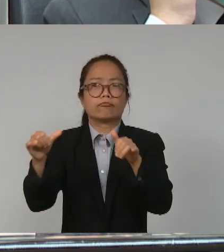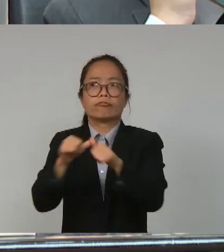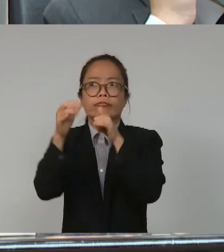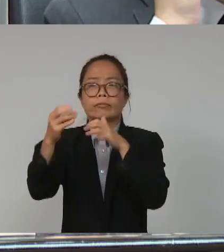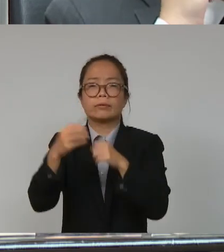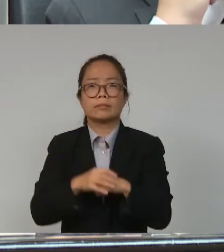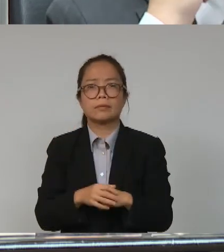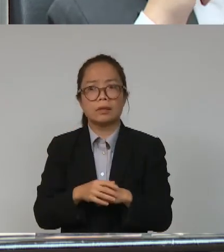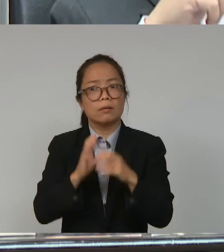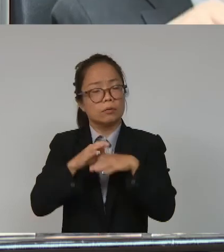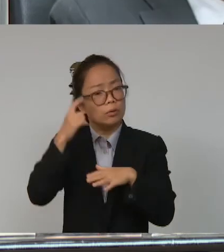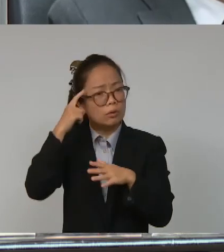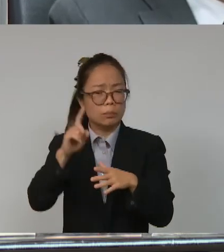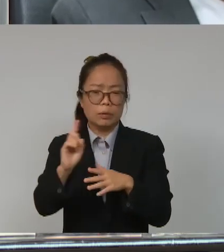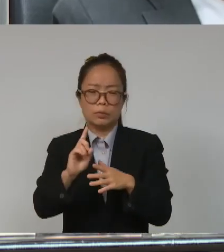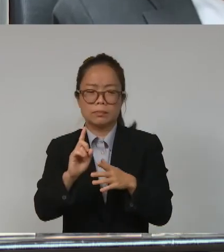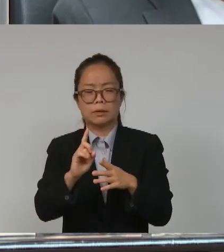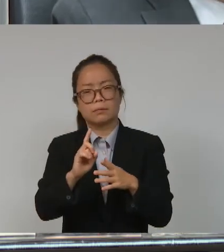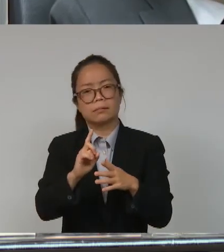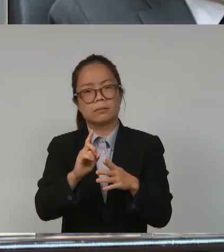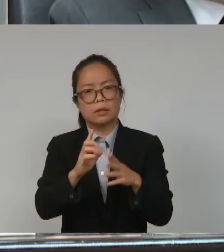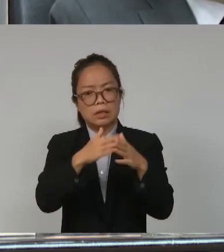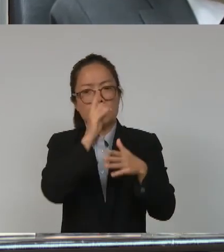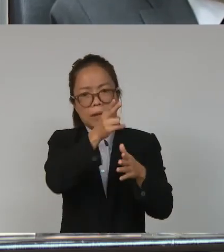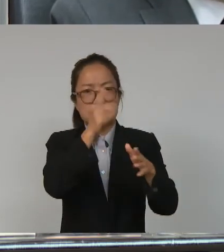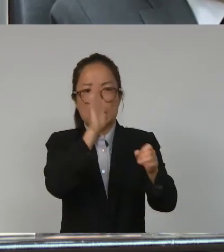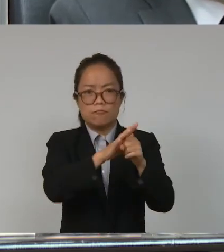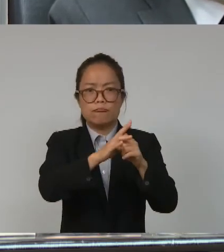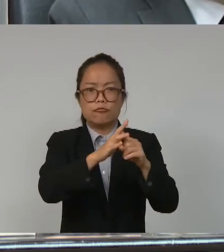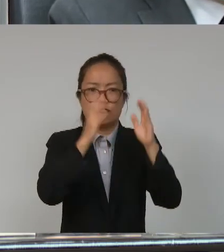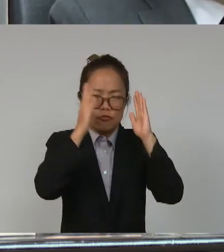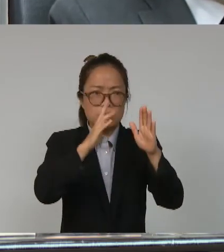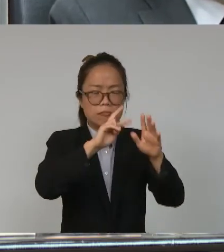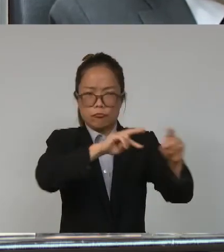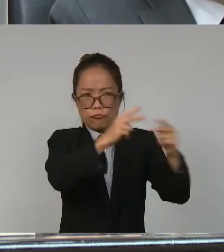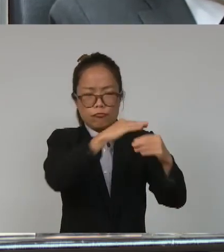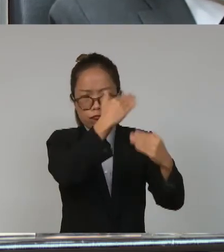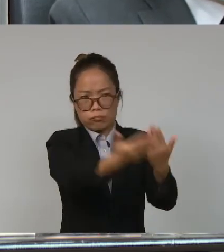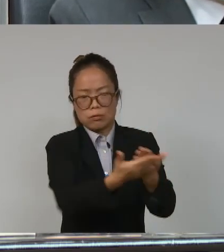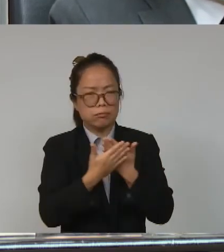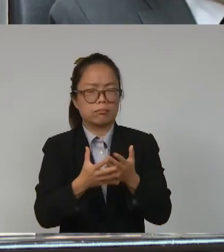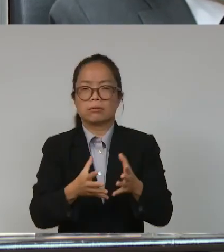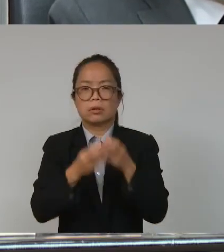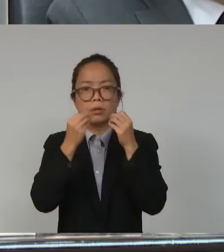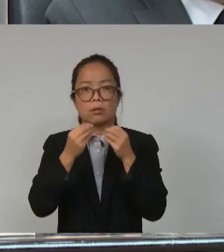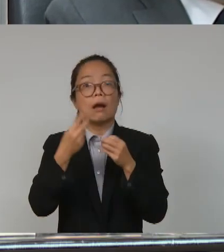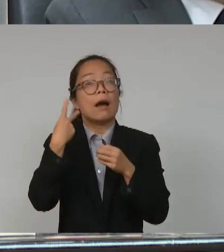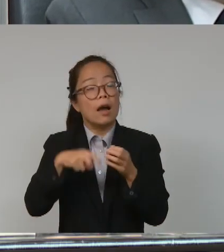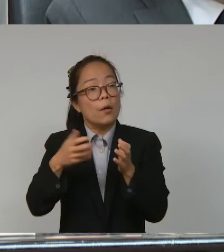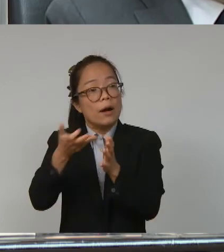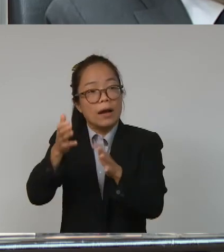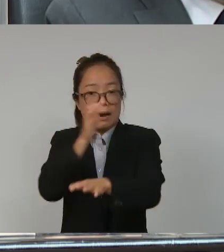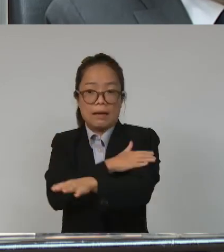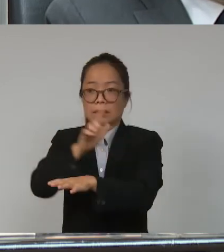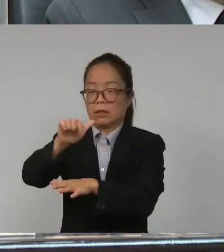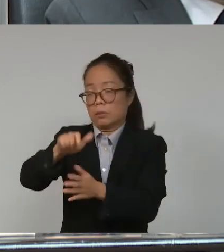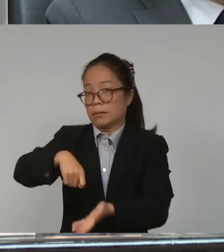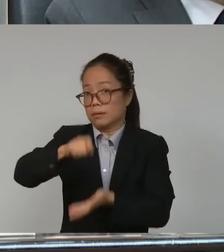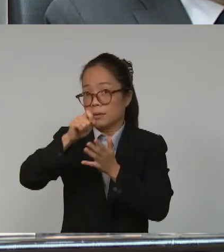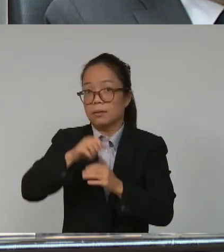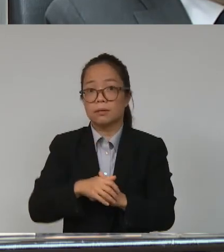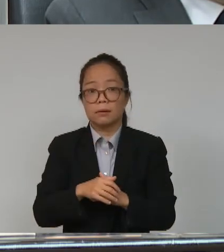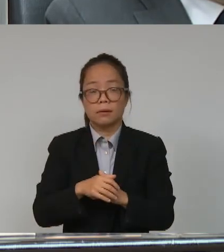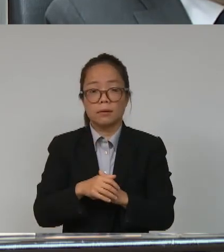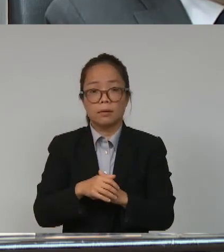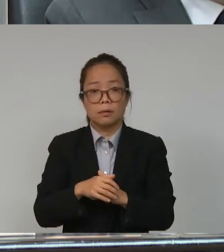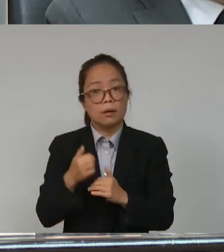项的情形不存在，所以也没有所谓的他们要再补正的问题。然后我也 认同刚才陈教授讲的，这